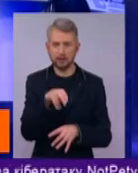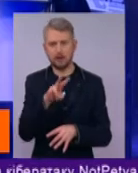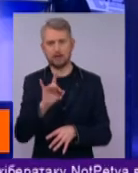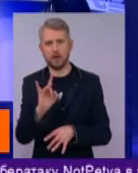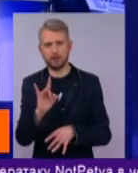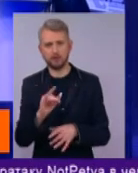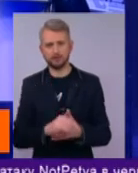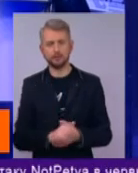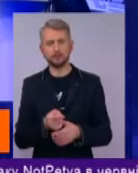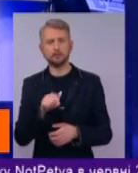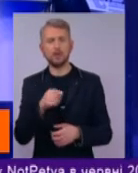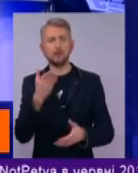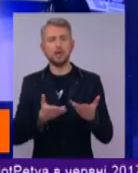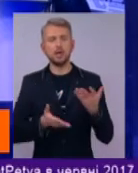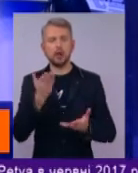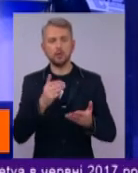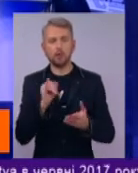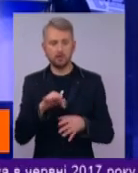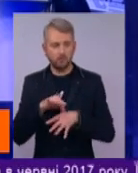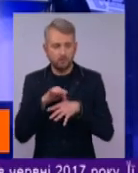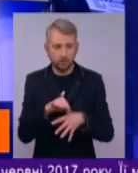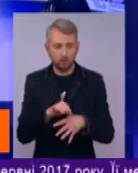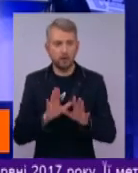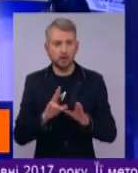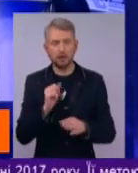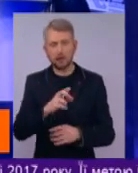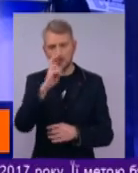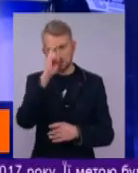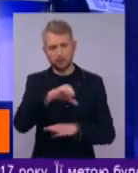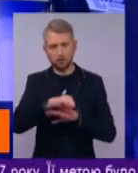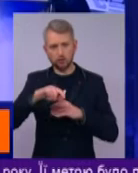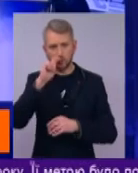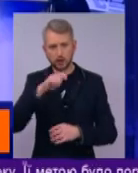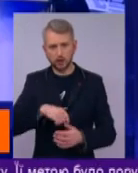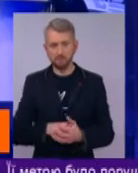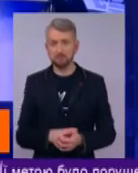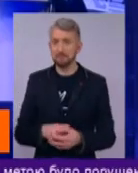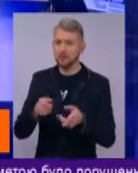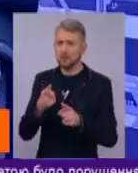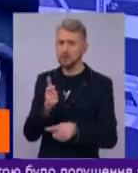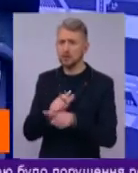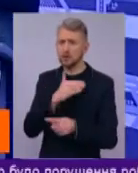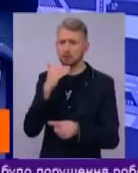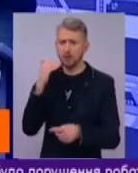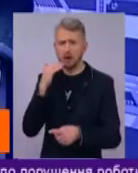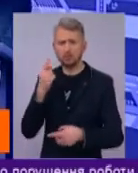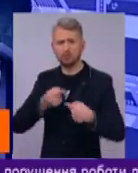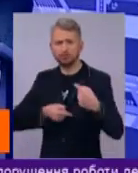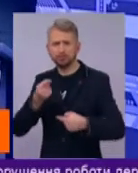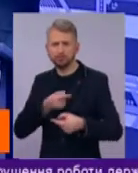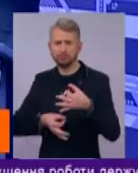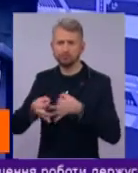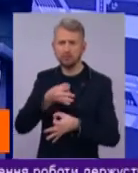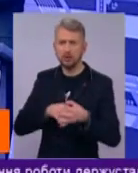Тому, якщо і вводити, то тільки на державний кордон України. Ну, дійсно, досить багато точиться суперечок. Ну, ще